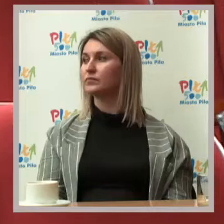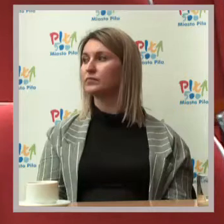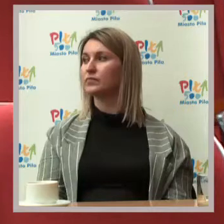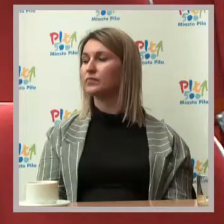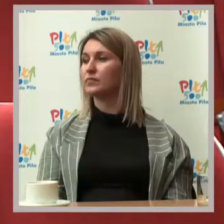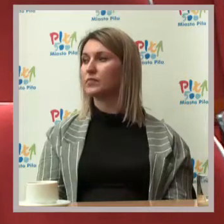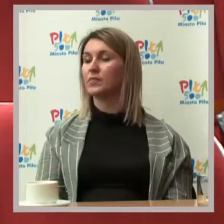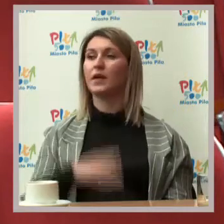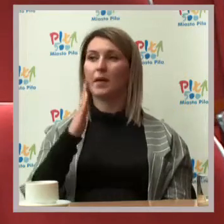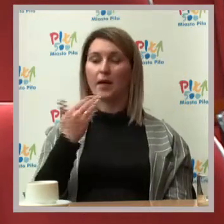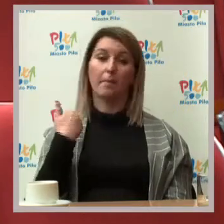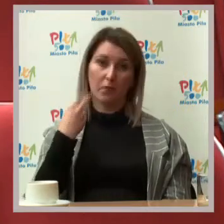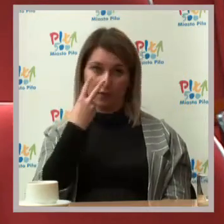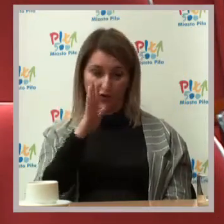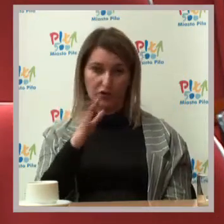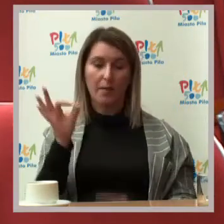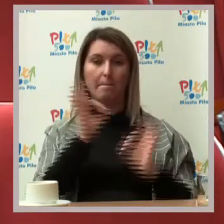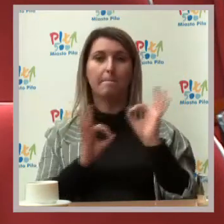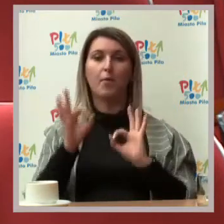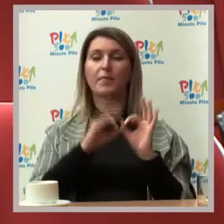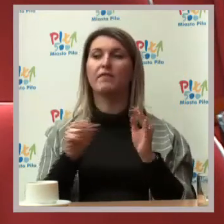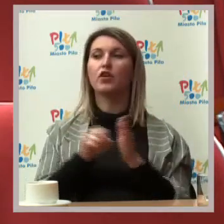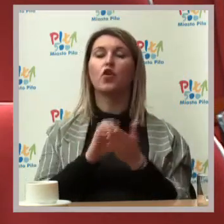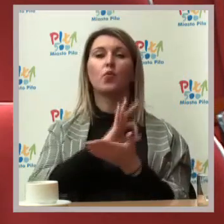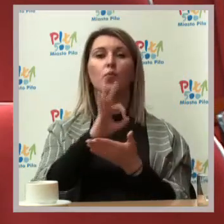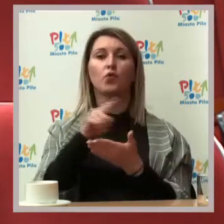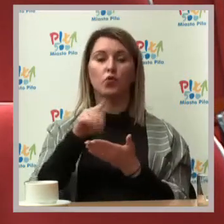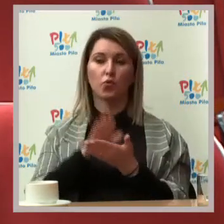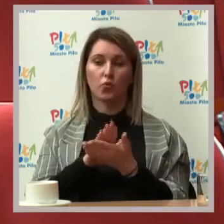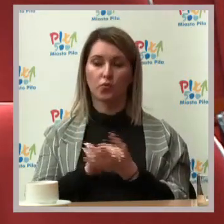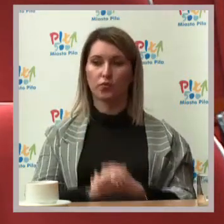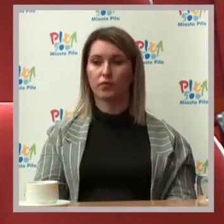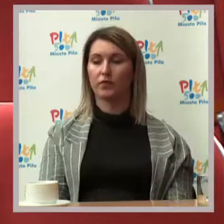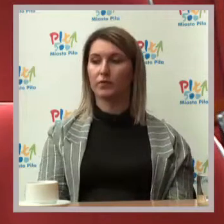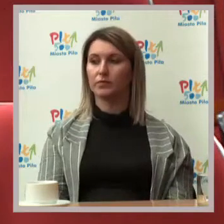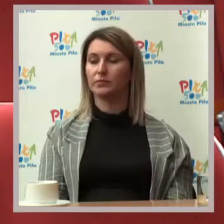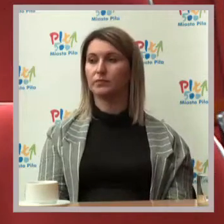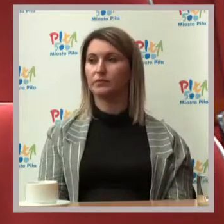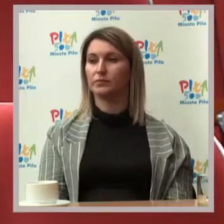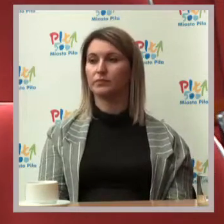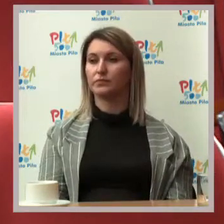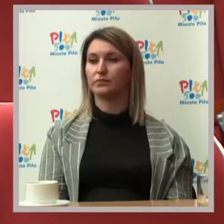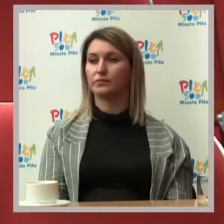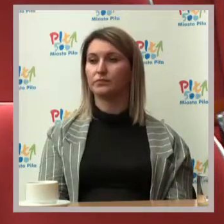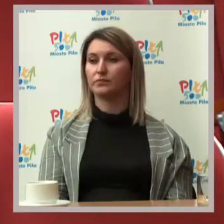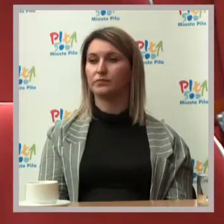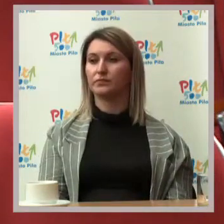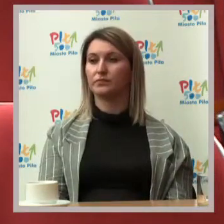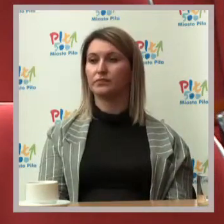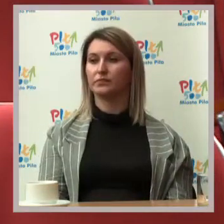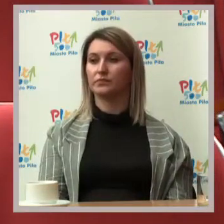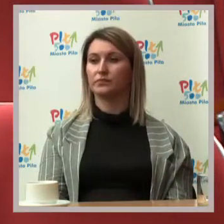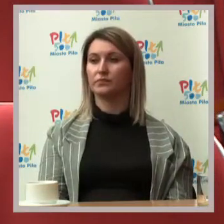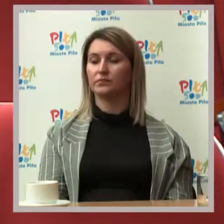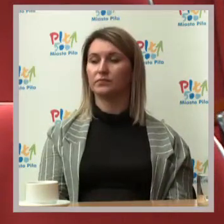przedłożyliśmy również Państwu autopoprawkę do projektów uchwał w zakresie wieloletniej prognozy finansowej w załączniku numer 1,